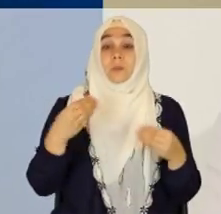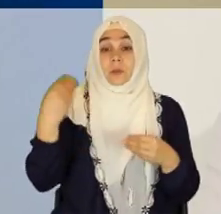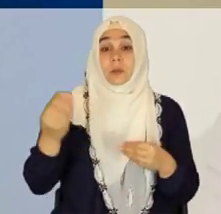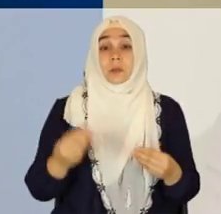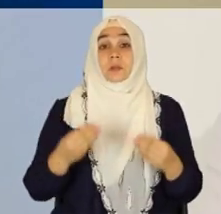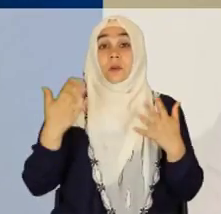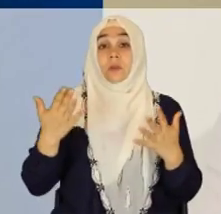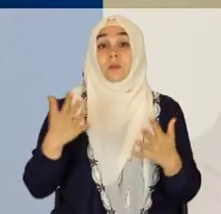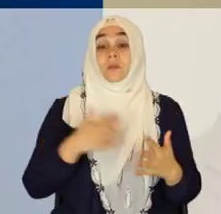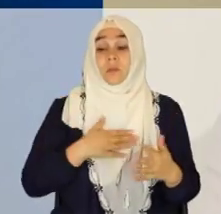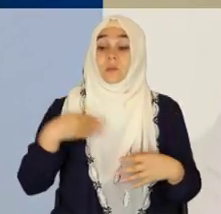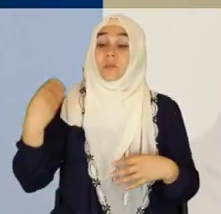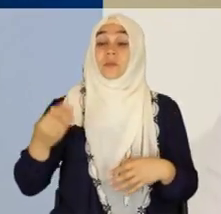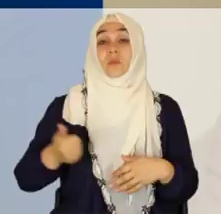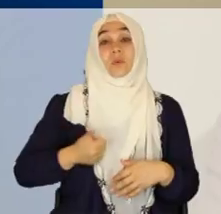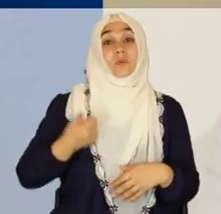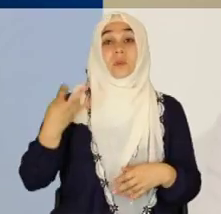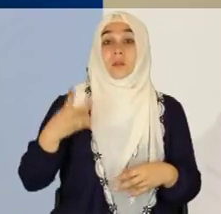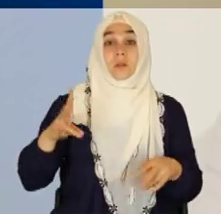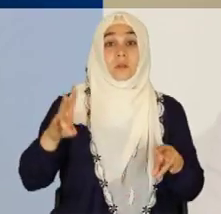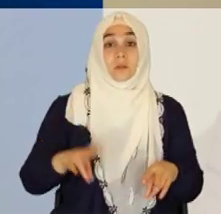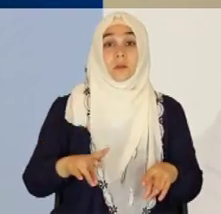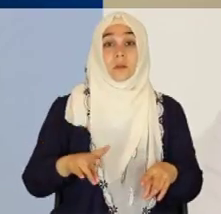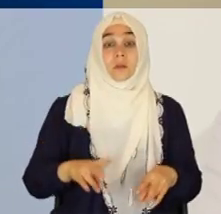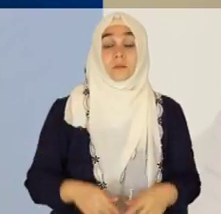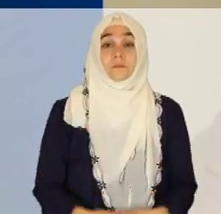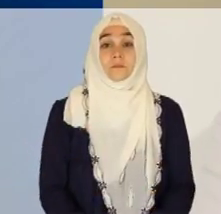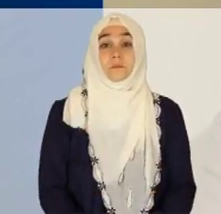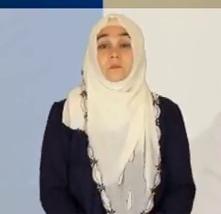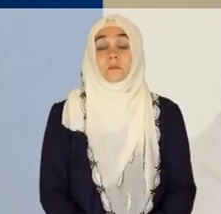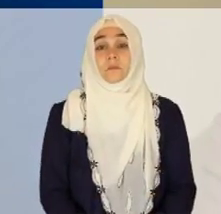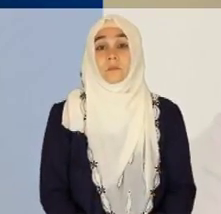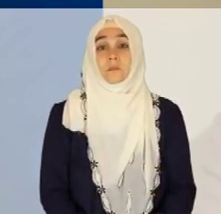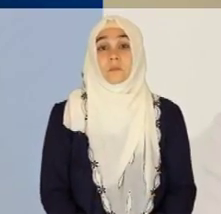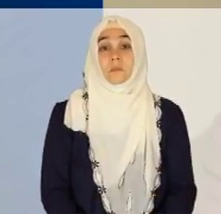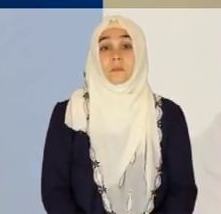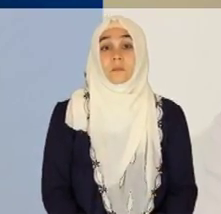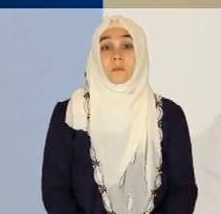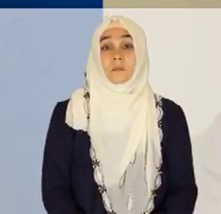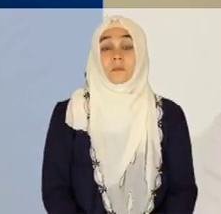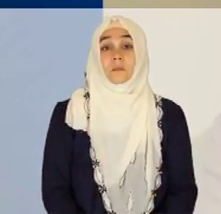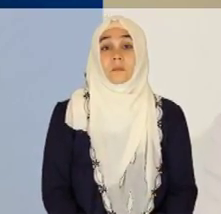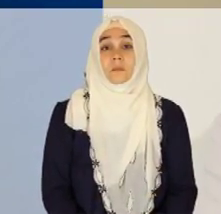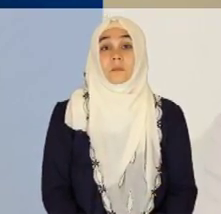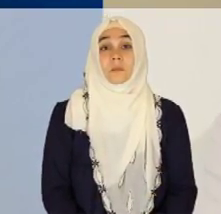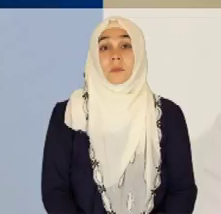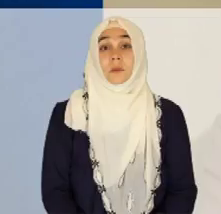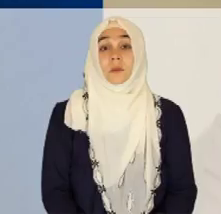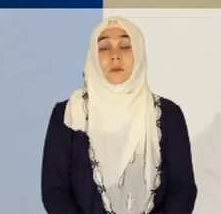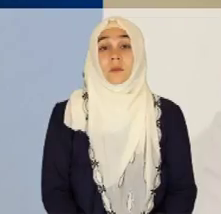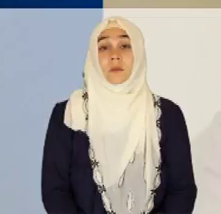zakotini minnat qilmaslik kerak. La tubtilu sadaqatukum bil manni wal adha lida.